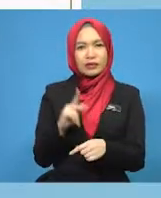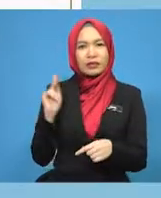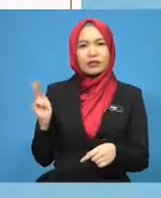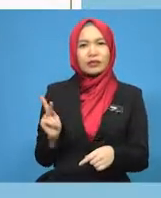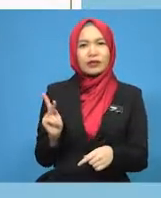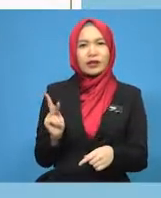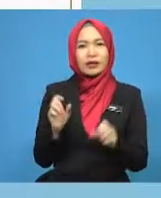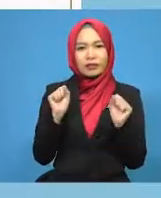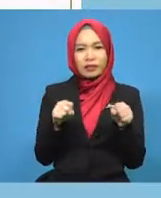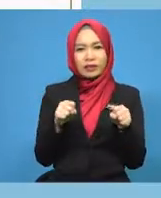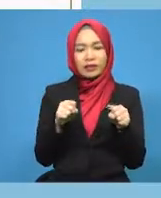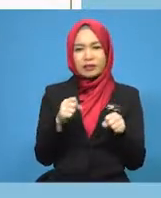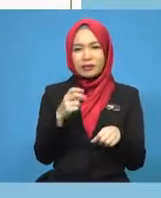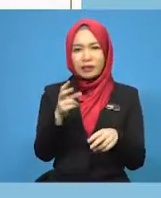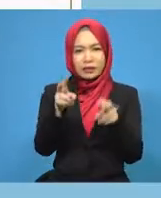mata.